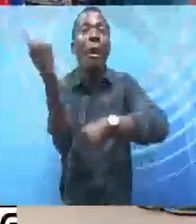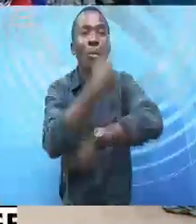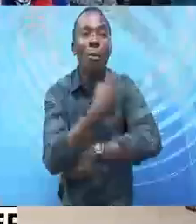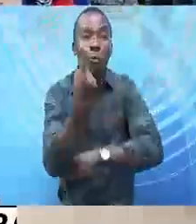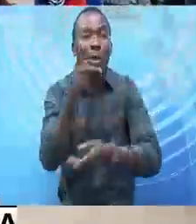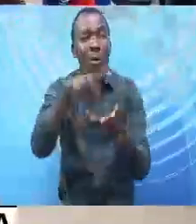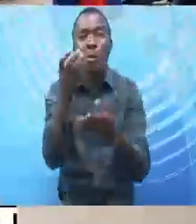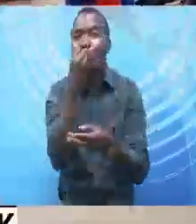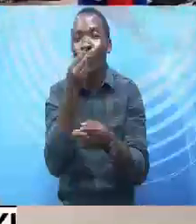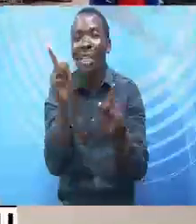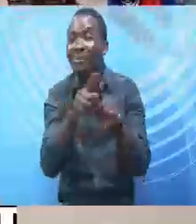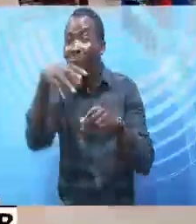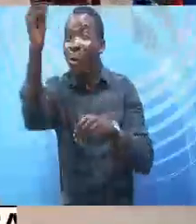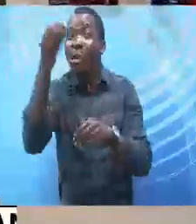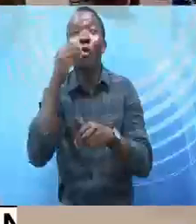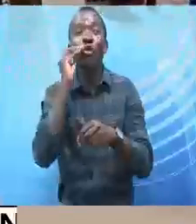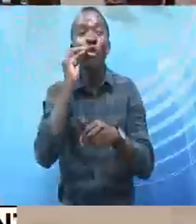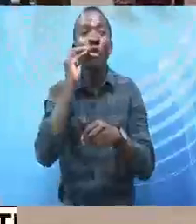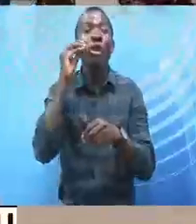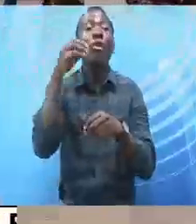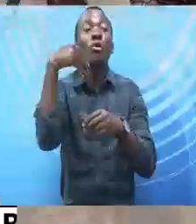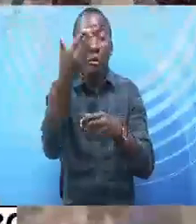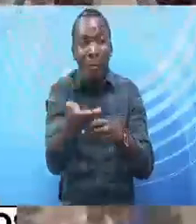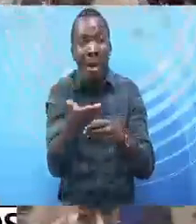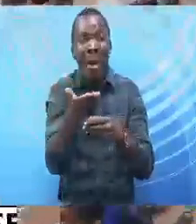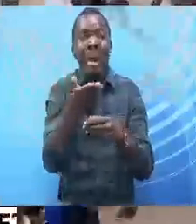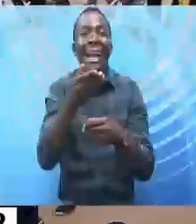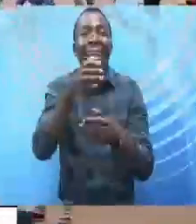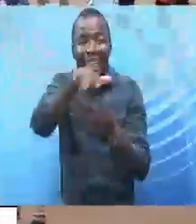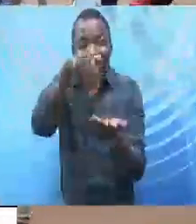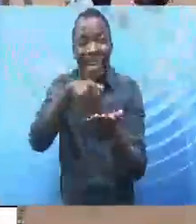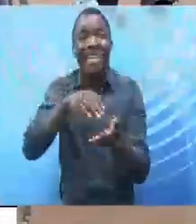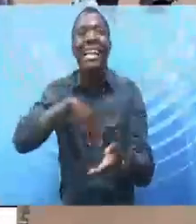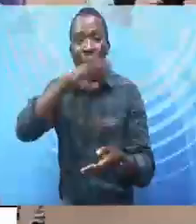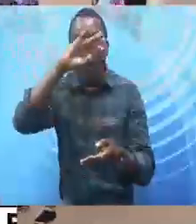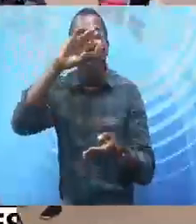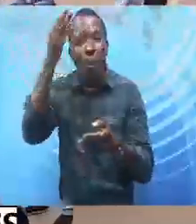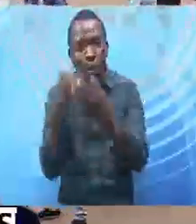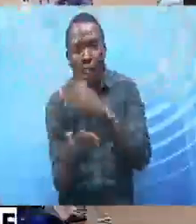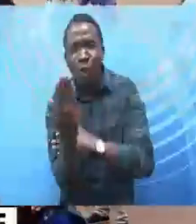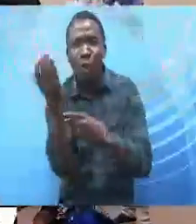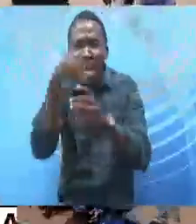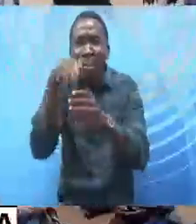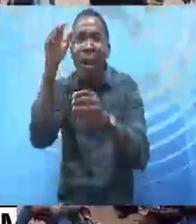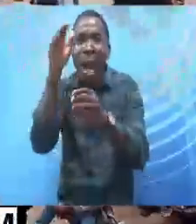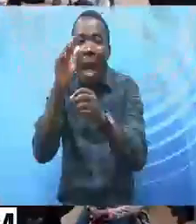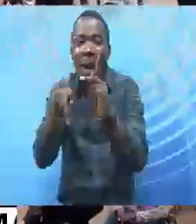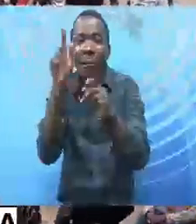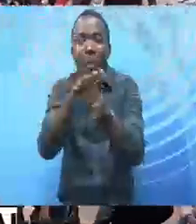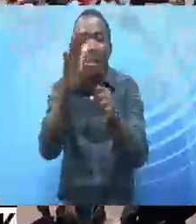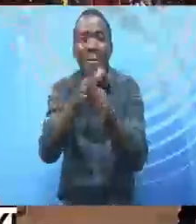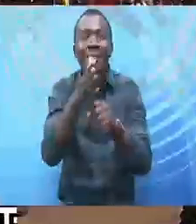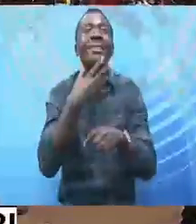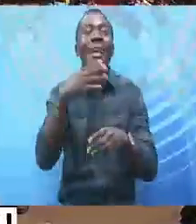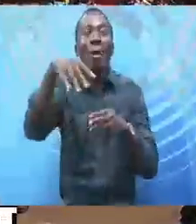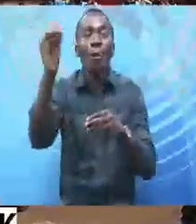no gutaha ku bari batari mu ngo zabo. Ibi byatumye gare ya Nyabugogo mu gitondo yari yamaze kugeramo abashaka kwerekeza mu ntara.